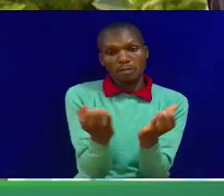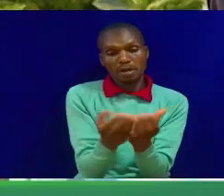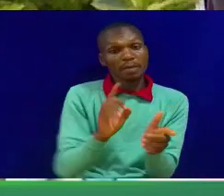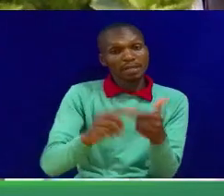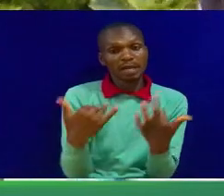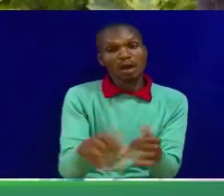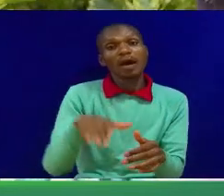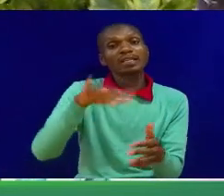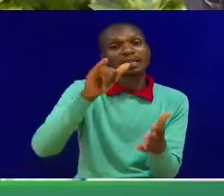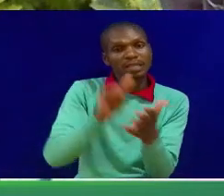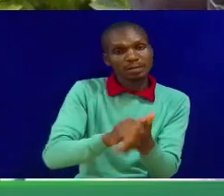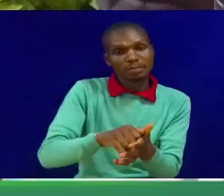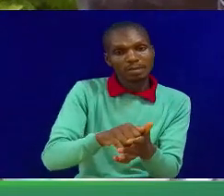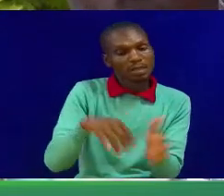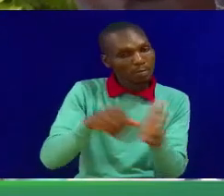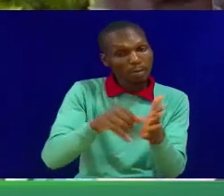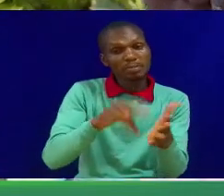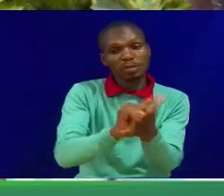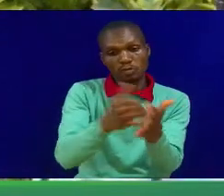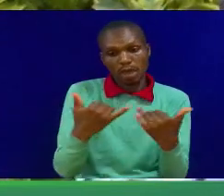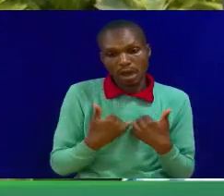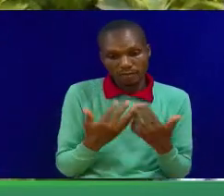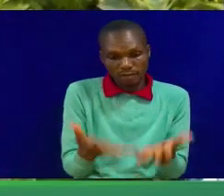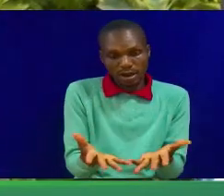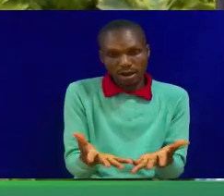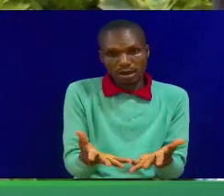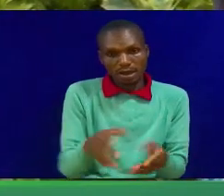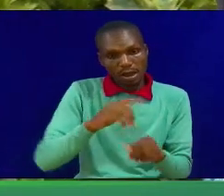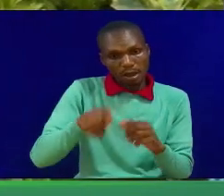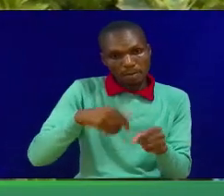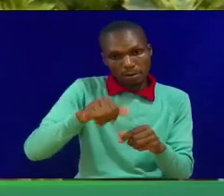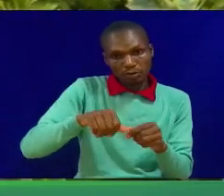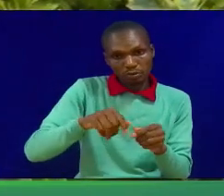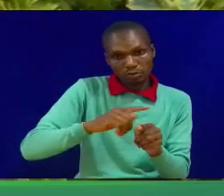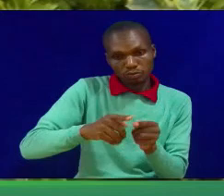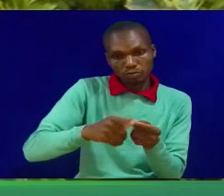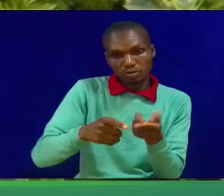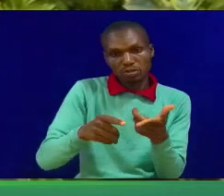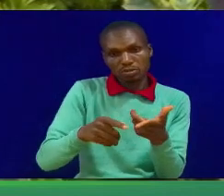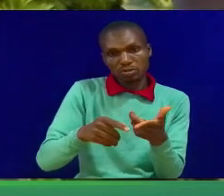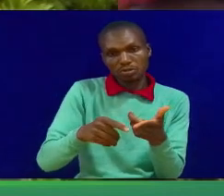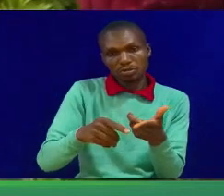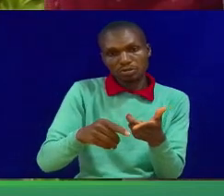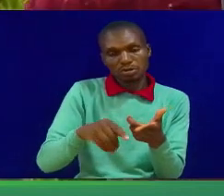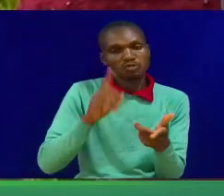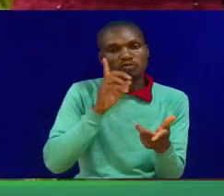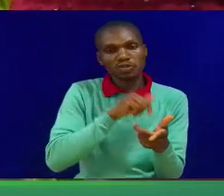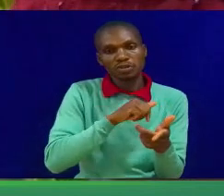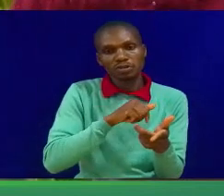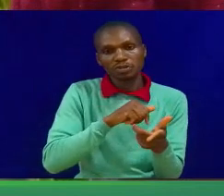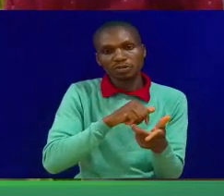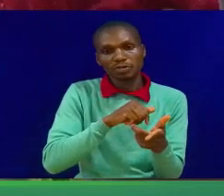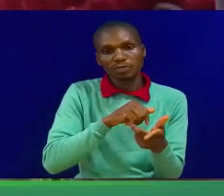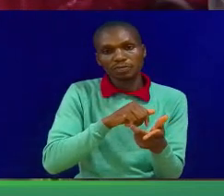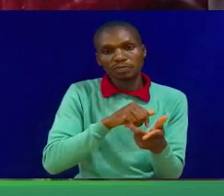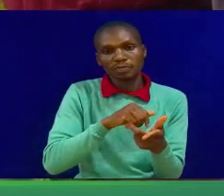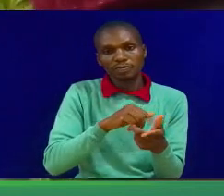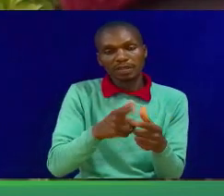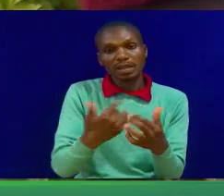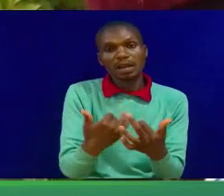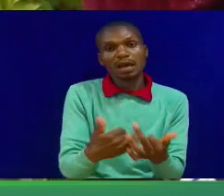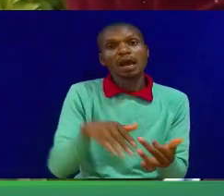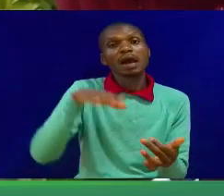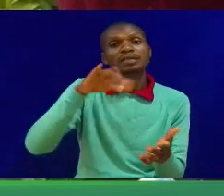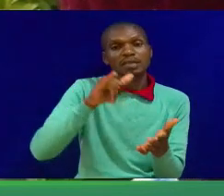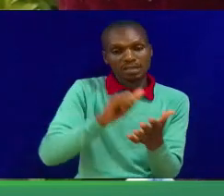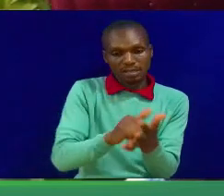ile vita ambayo tuko nayo sana ni hiyo vita ya kuona kwamba hiyo kukeketwa imeisha, na tunaomba kwamba